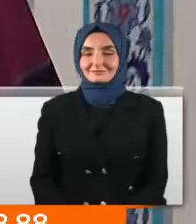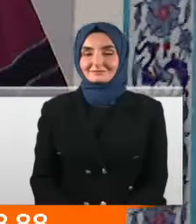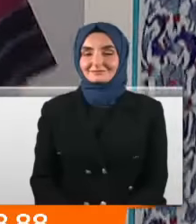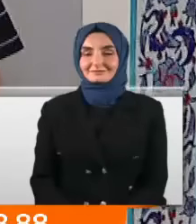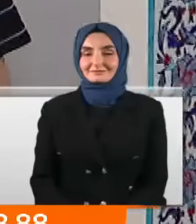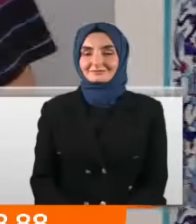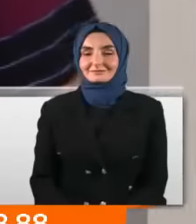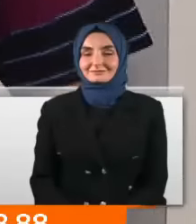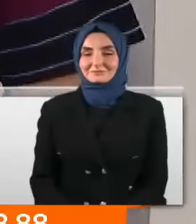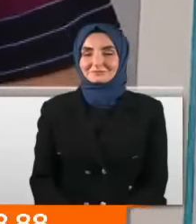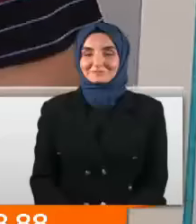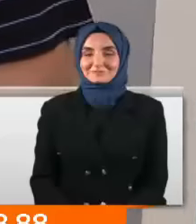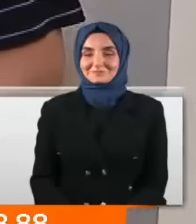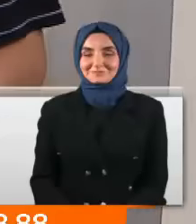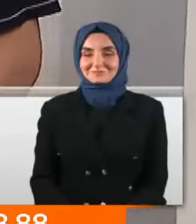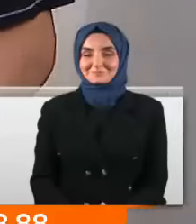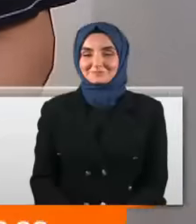bir şey.